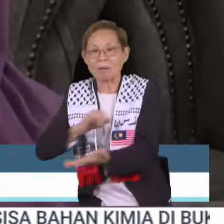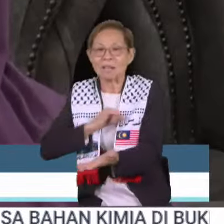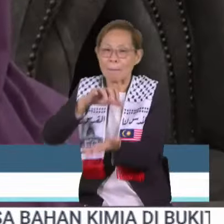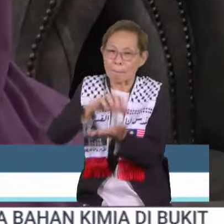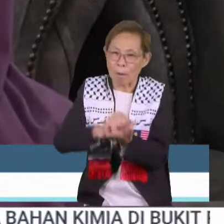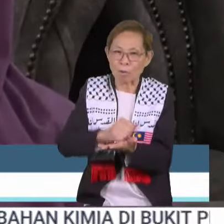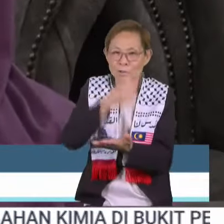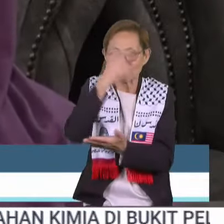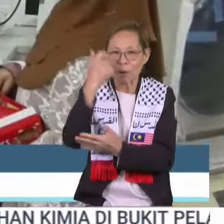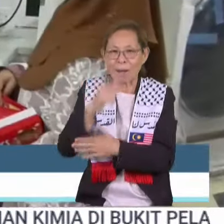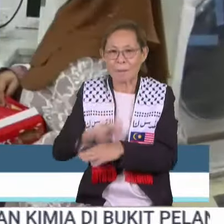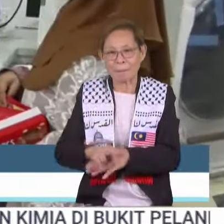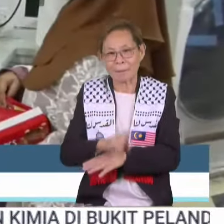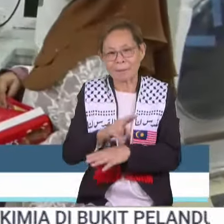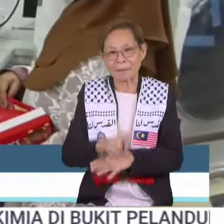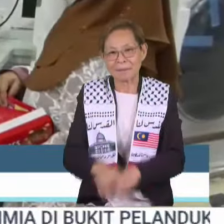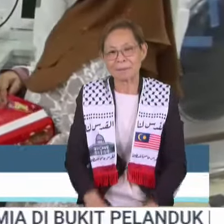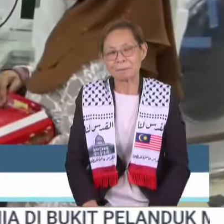sebab nak pakai sedondon.